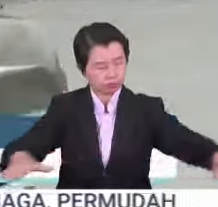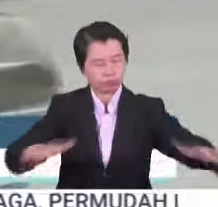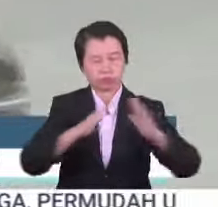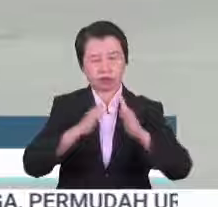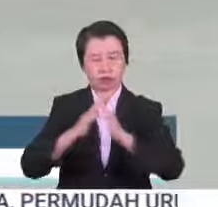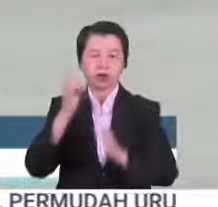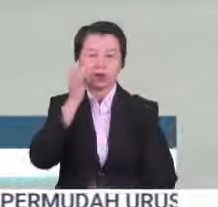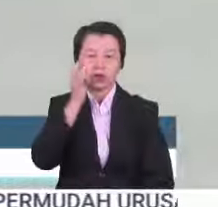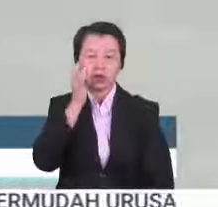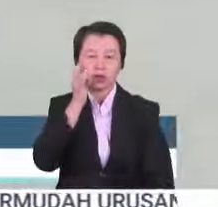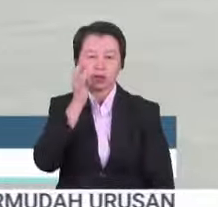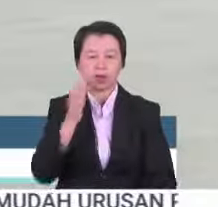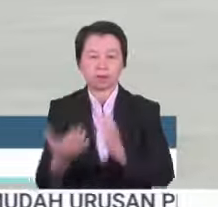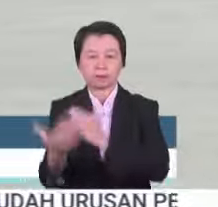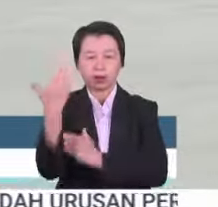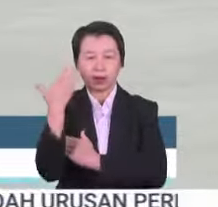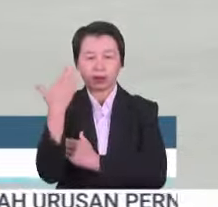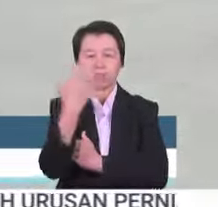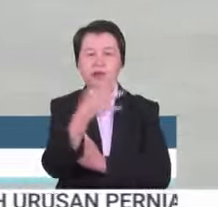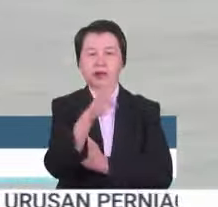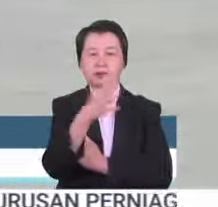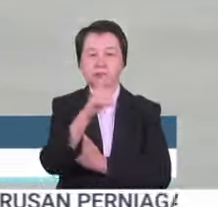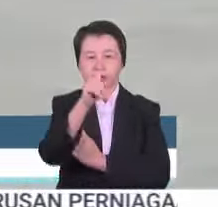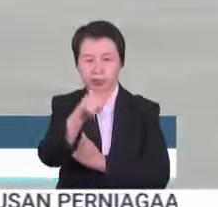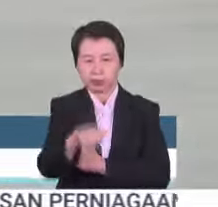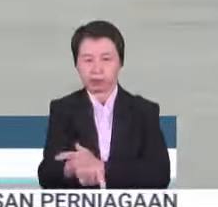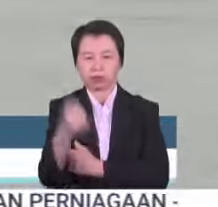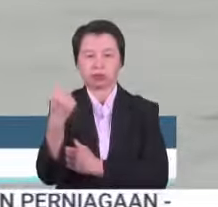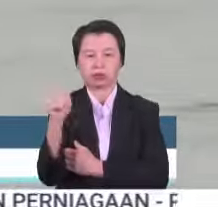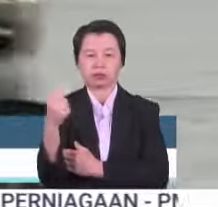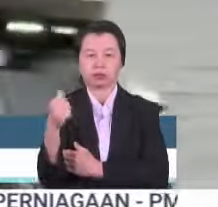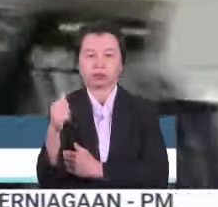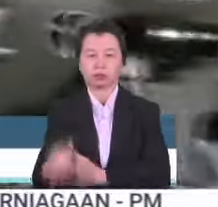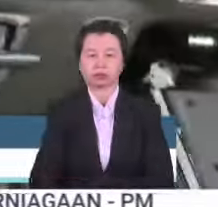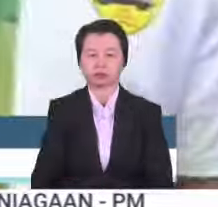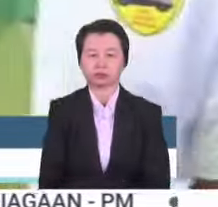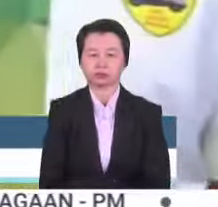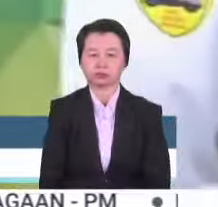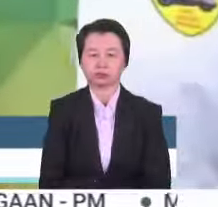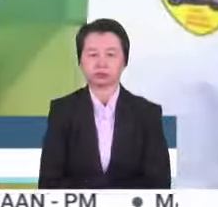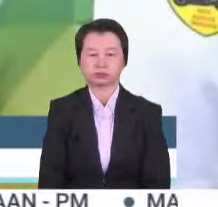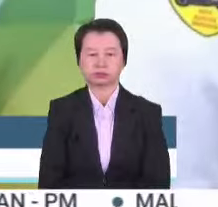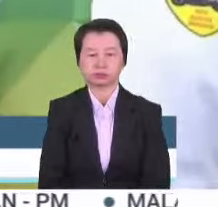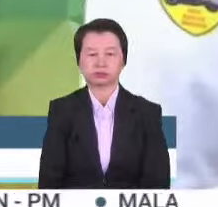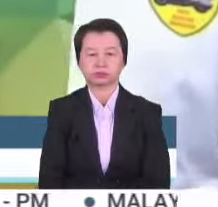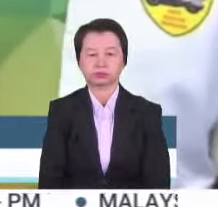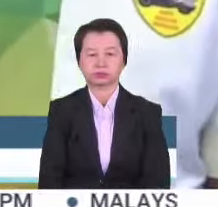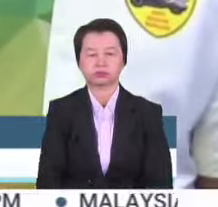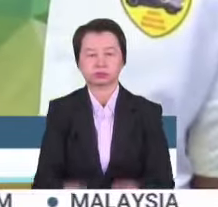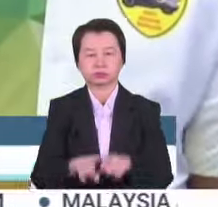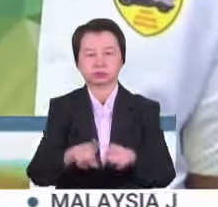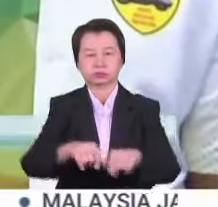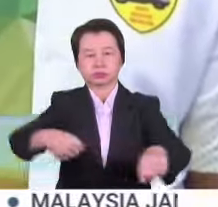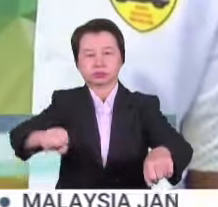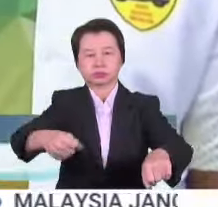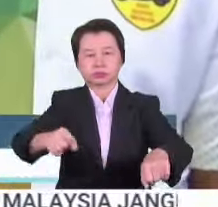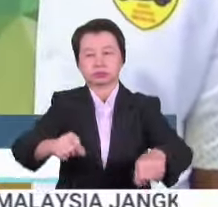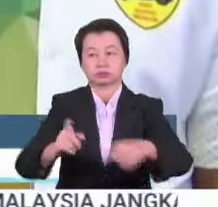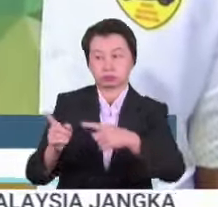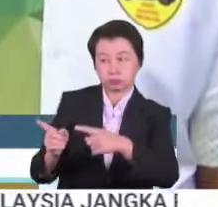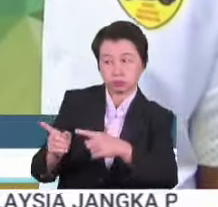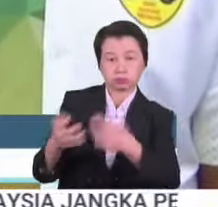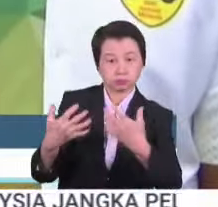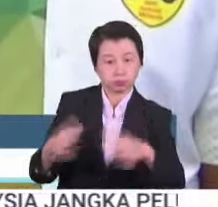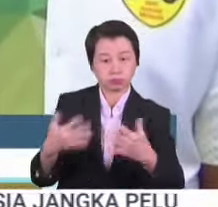Bandar alus setar pada pagi 14 Oktober ini sebenarnya motosikal gold ni